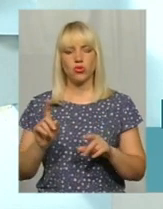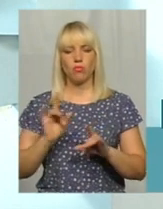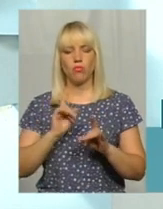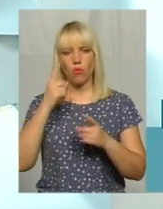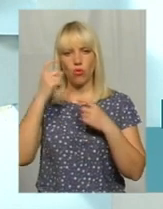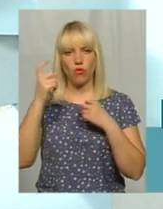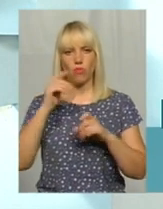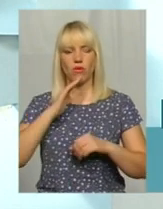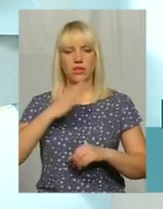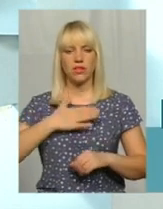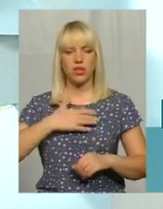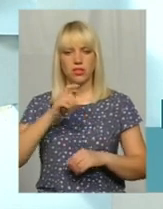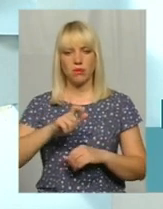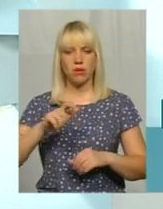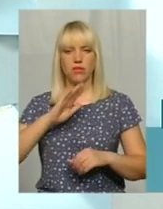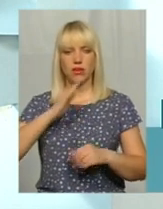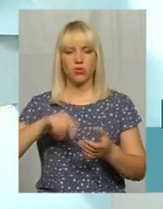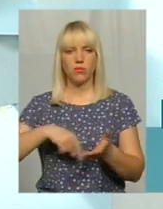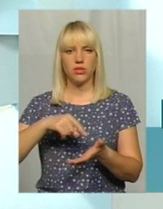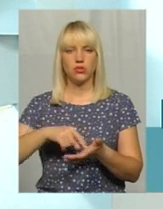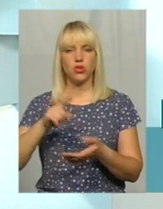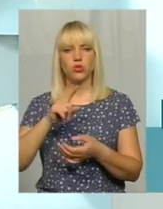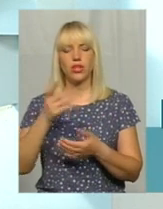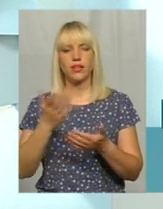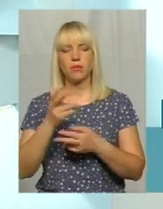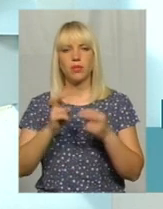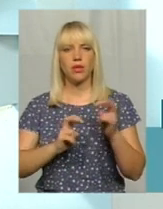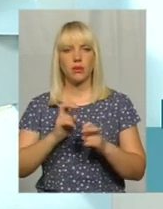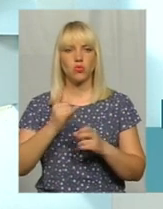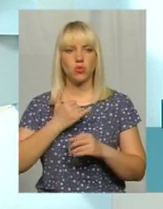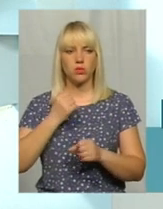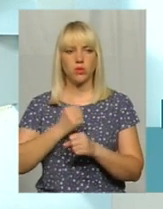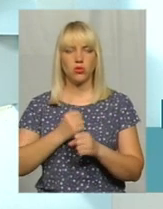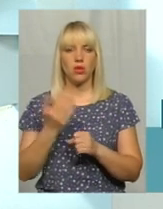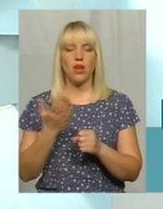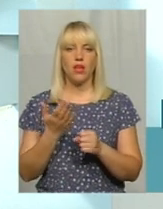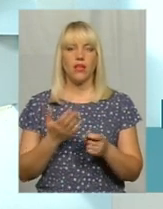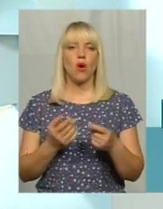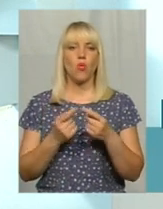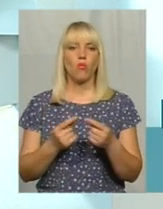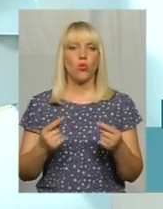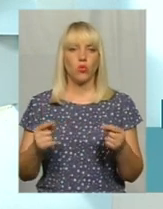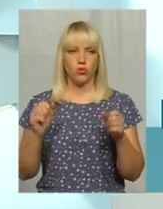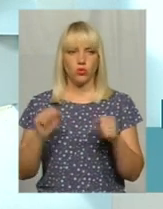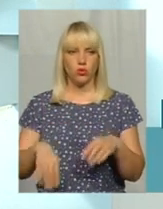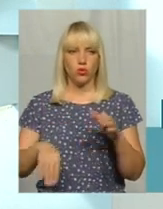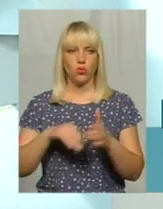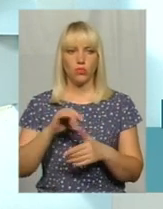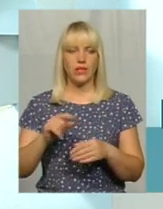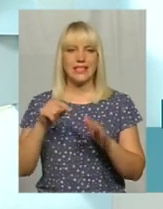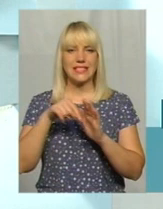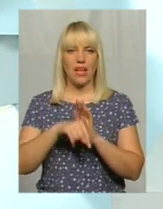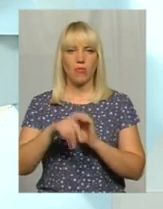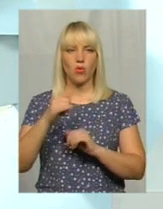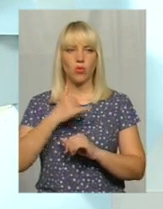мешканців міста про те, які саме підприємства працюють у нас, яку продукцію можна купити саме в нас